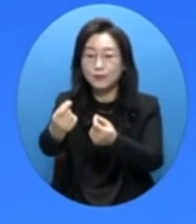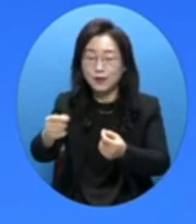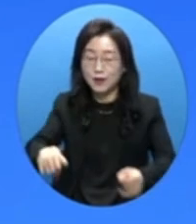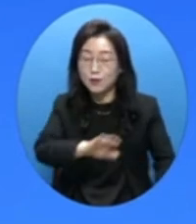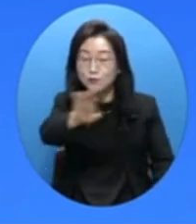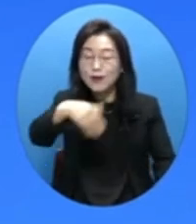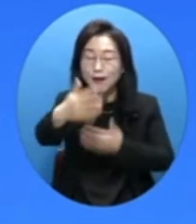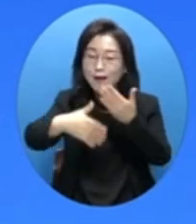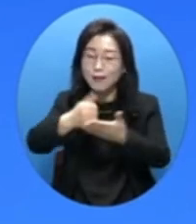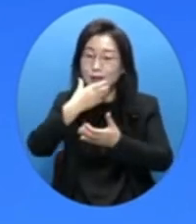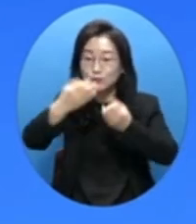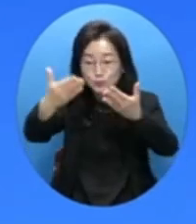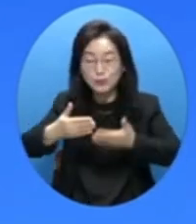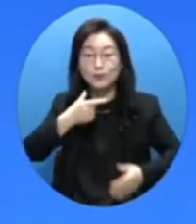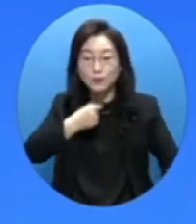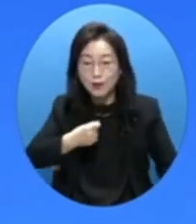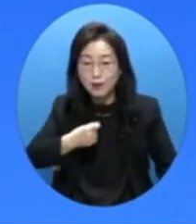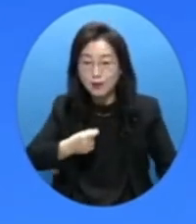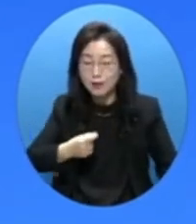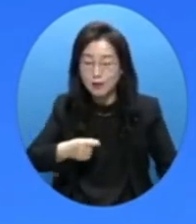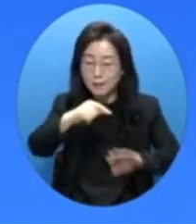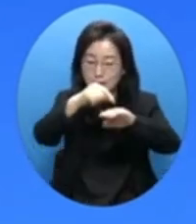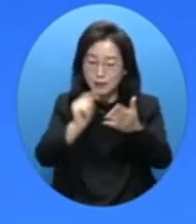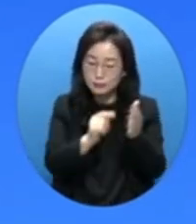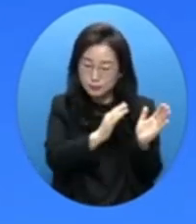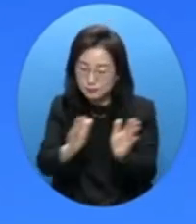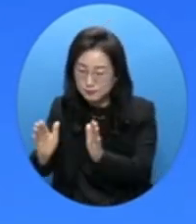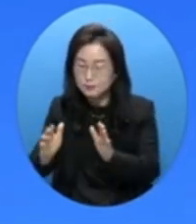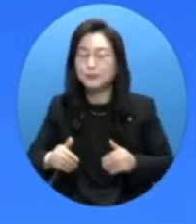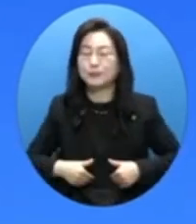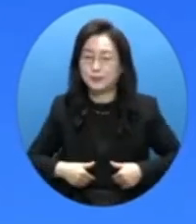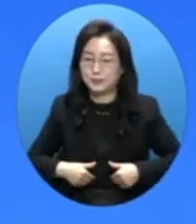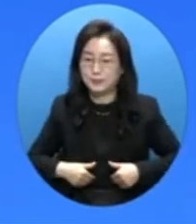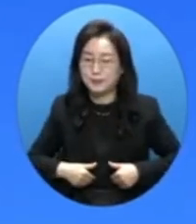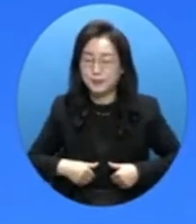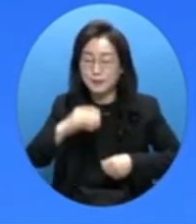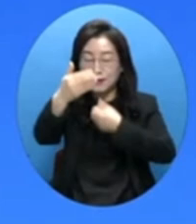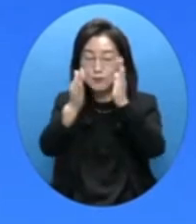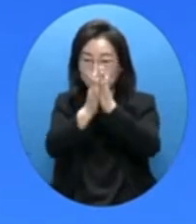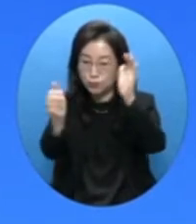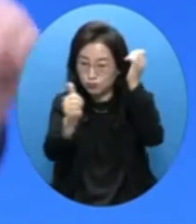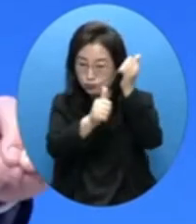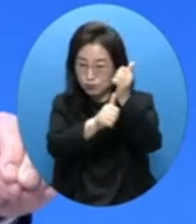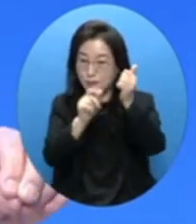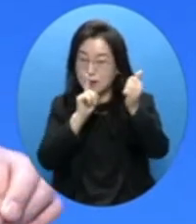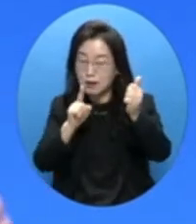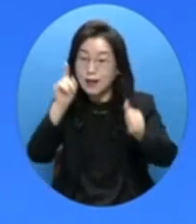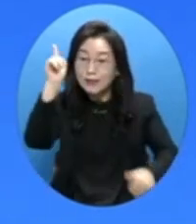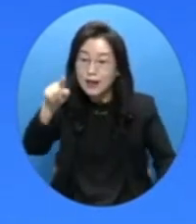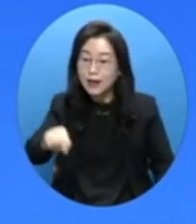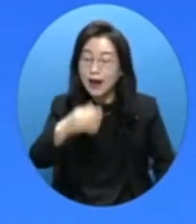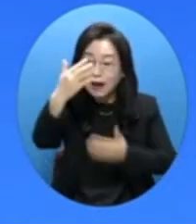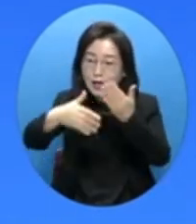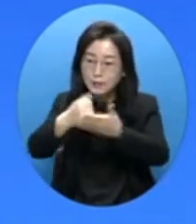받으려면 우리가 준비된 그릇이 돼야 되는 것입니다 여호수가 말합니다 내일 하니까 놀라운 일을